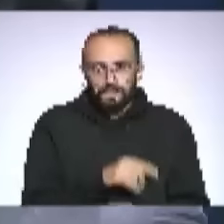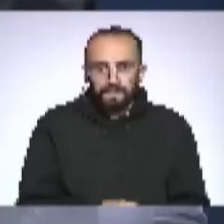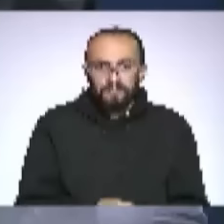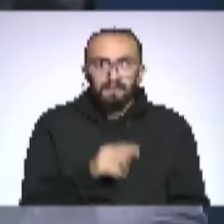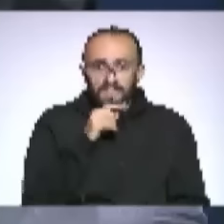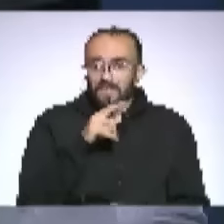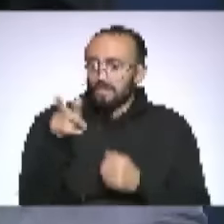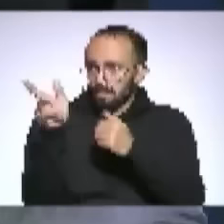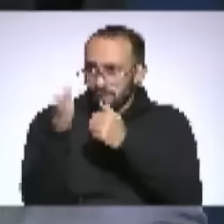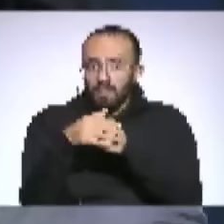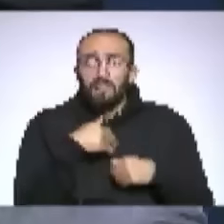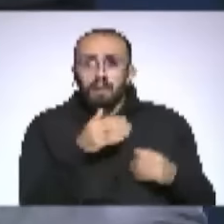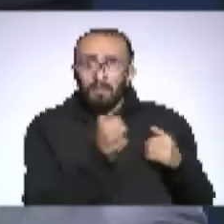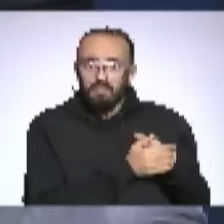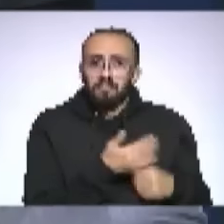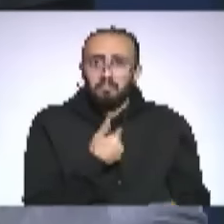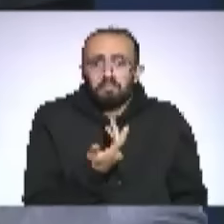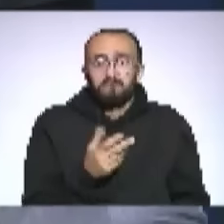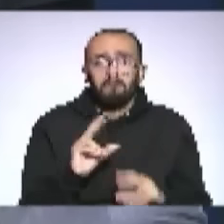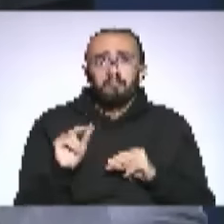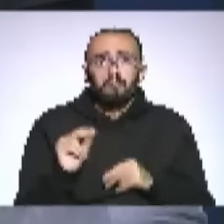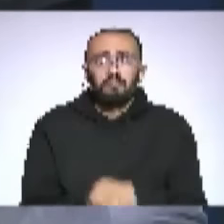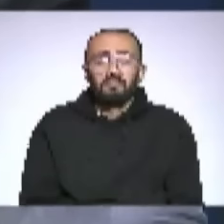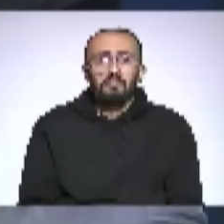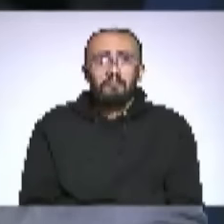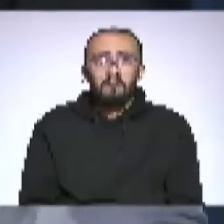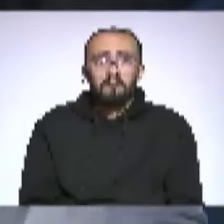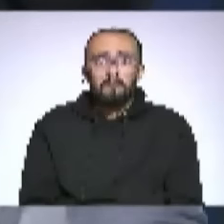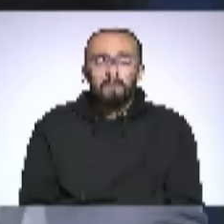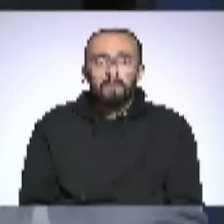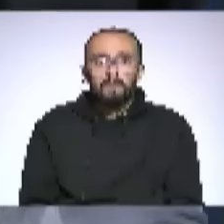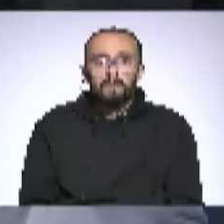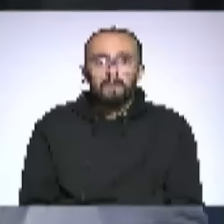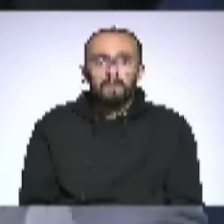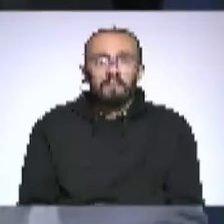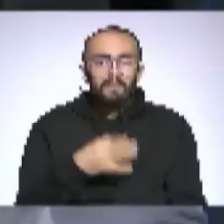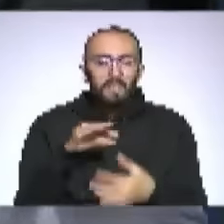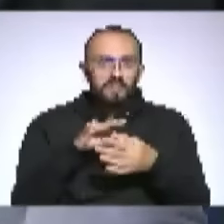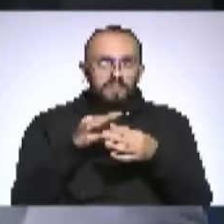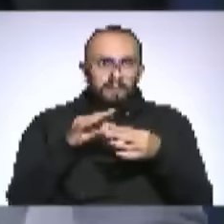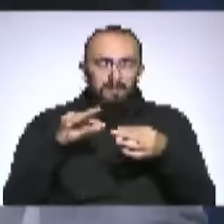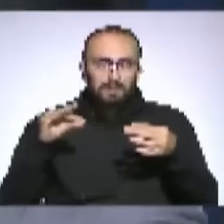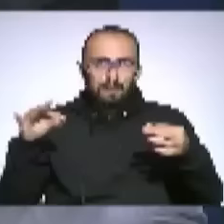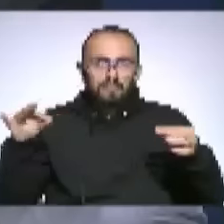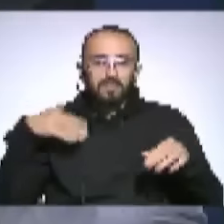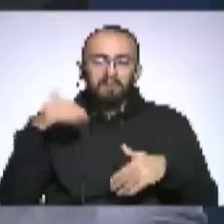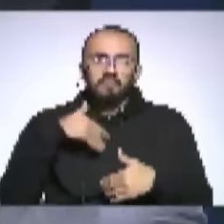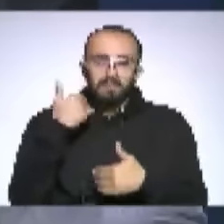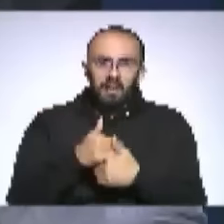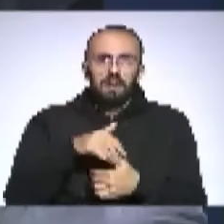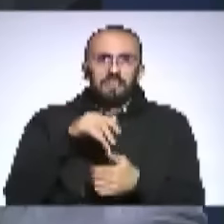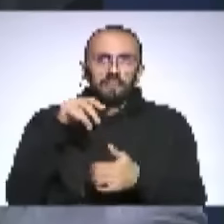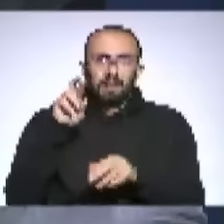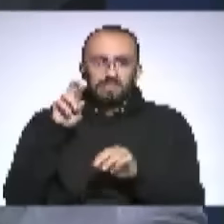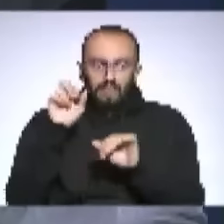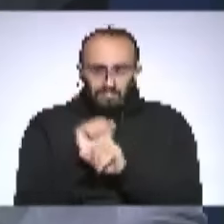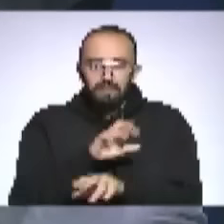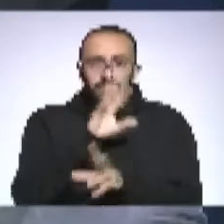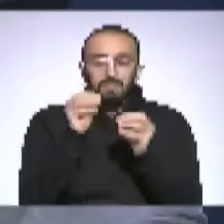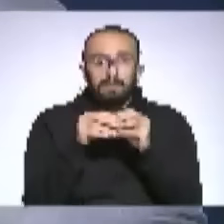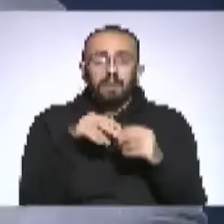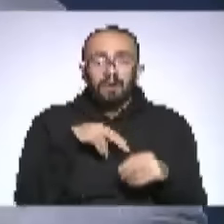انا كمان مرغوب فيا وغلطت بقيت القصه بقى لها قصه طويله وا اخدناها كمجلس وال اخره يعني انا